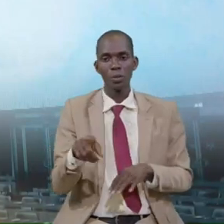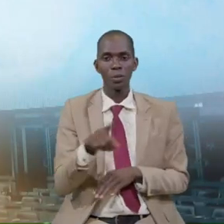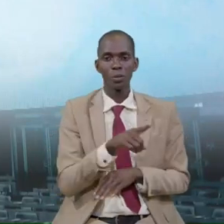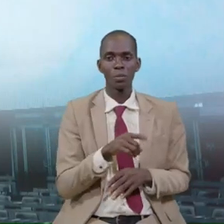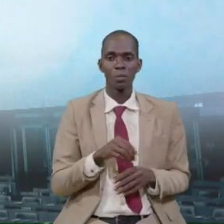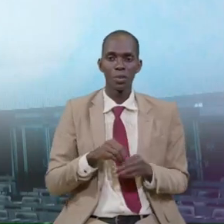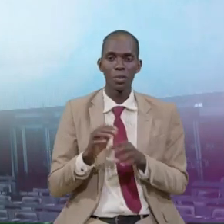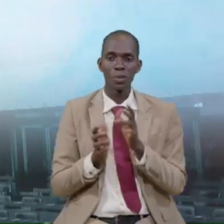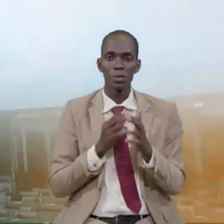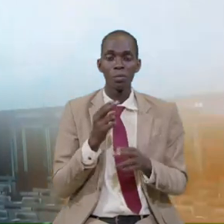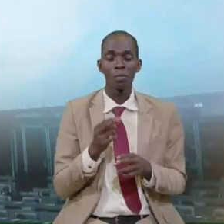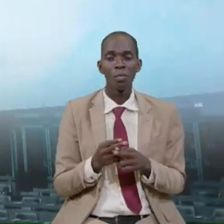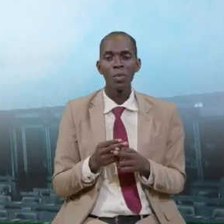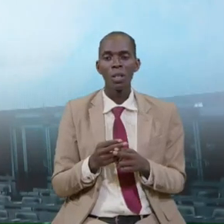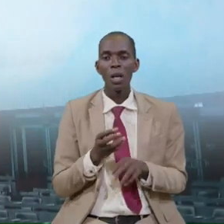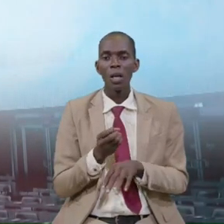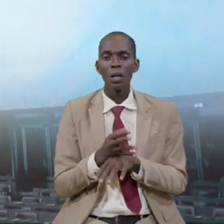Nous sommes toujours